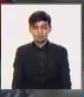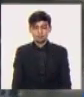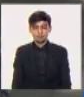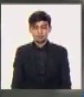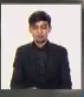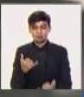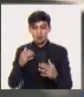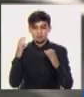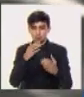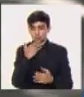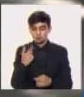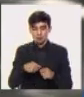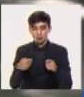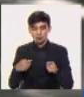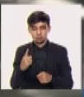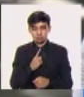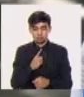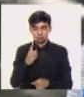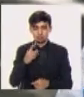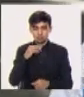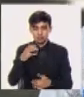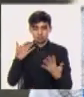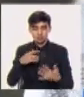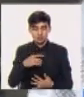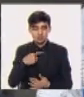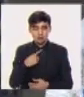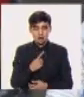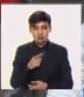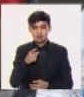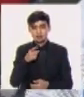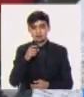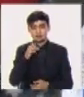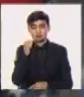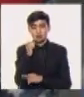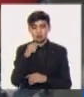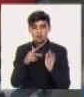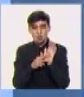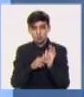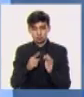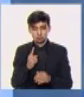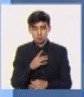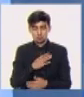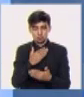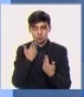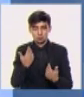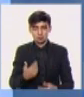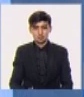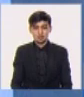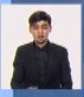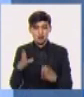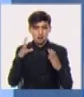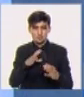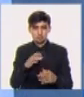Қазір жоқ міне түсті. Бір жарым сағат жаңаны автостанцияның қасында 8-ді тостым жоқ. Осындай кезде енді